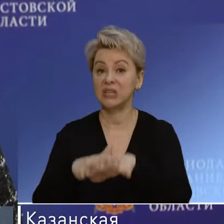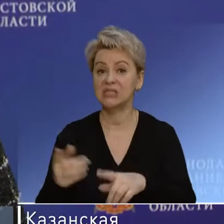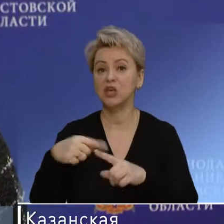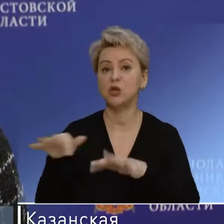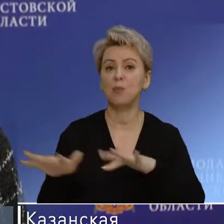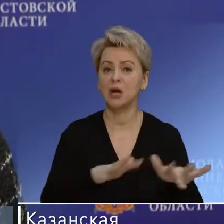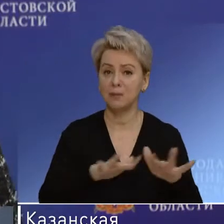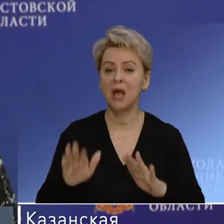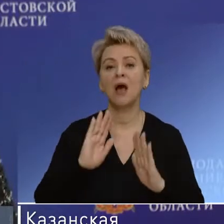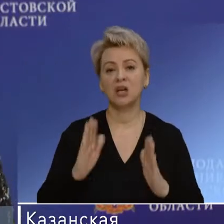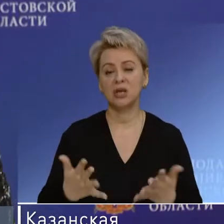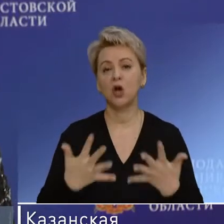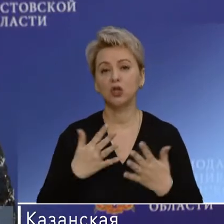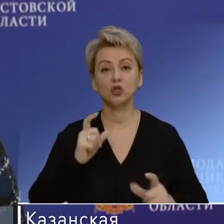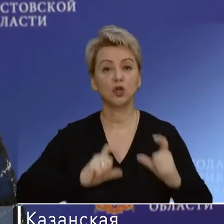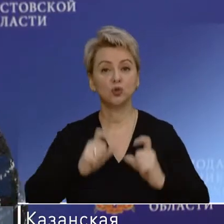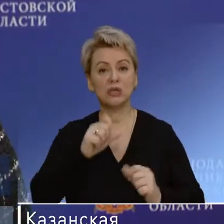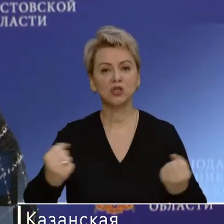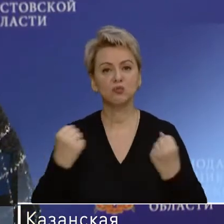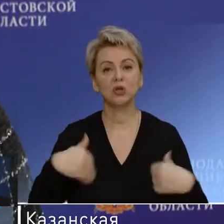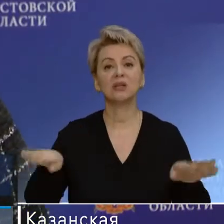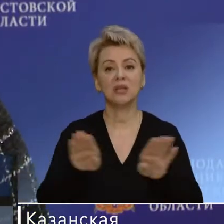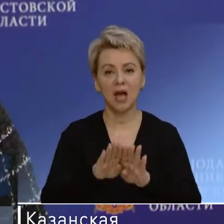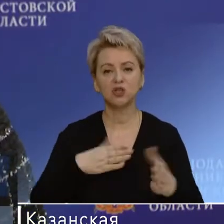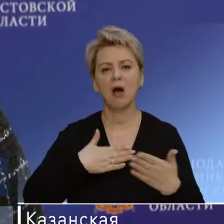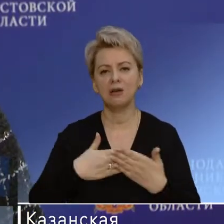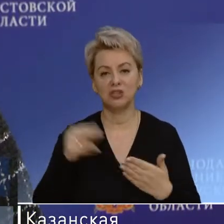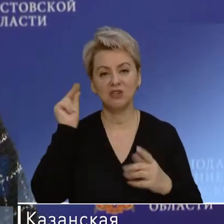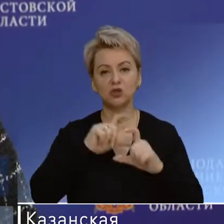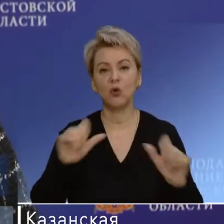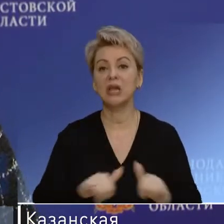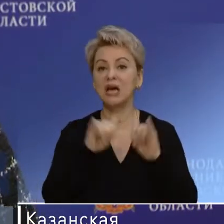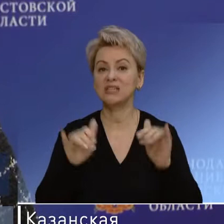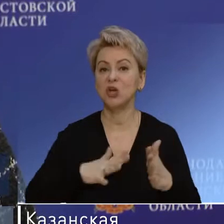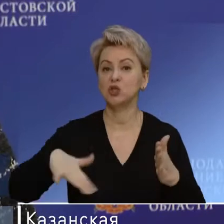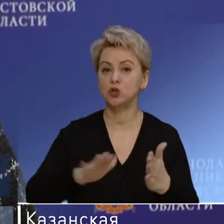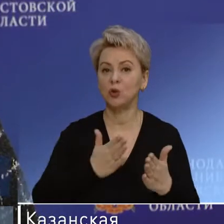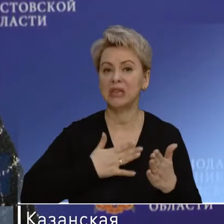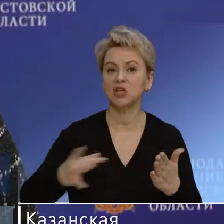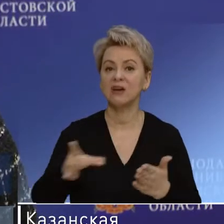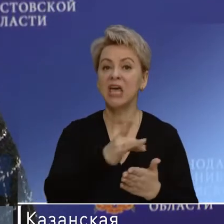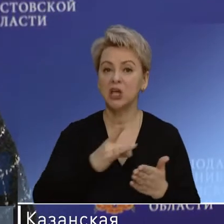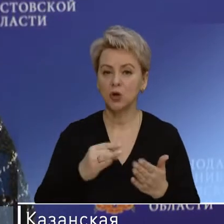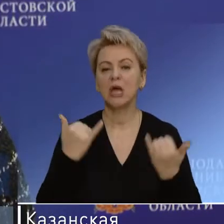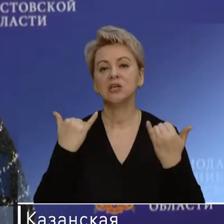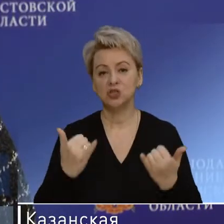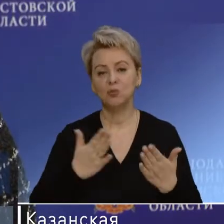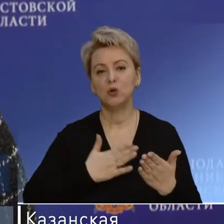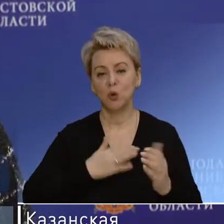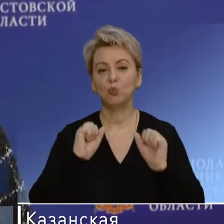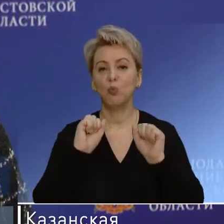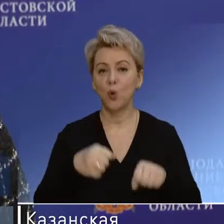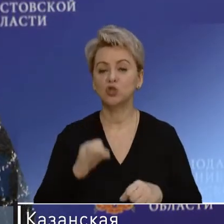эти мероприятия, хотя, конечно же, студенческий спорт точно так же активный и школьный развивается на территории нашего региона. Теперь мы